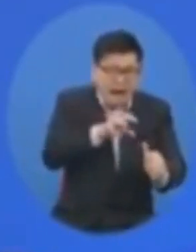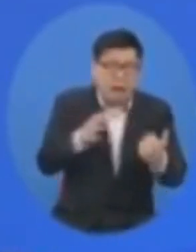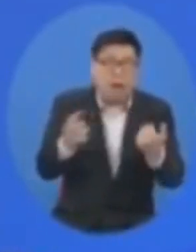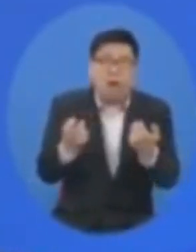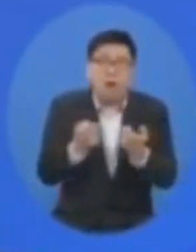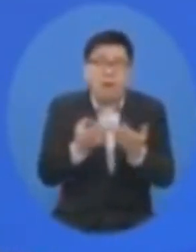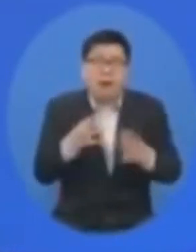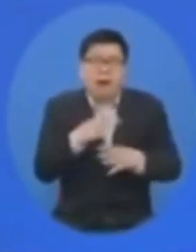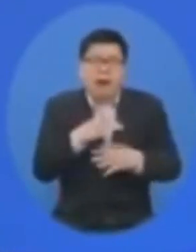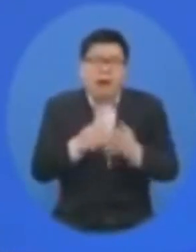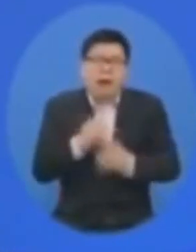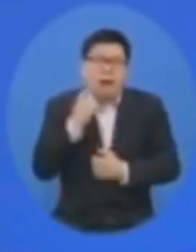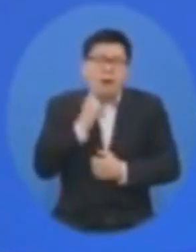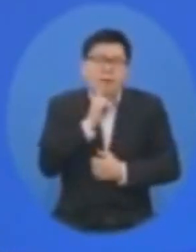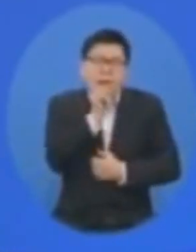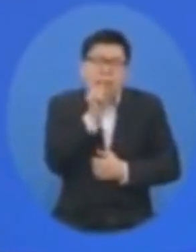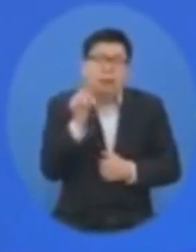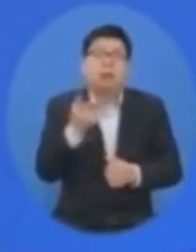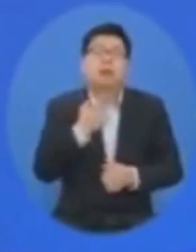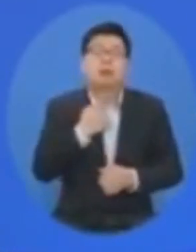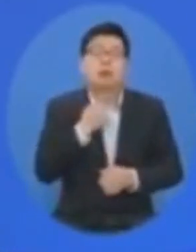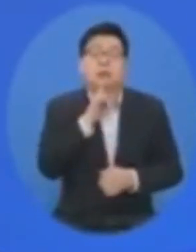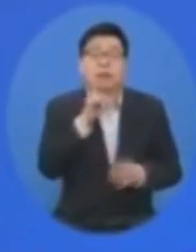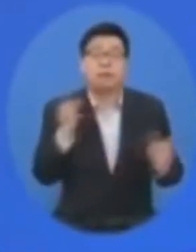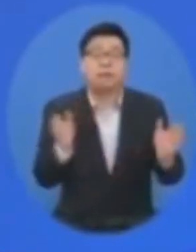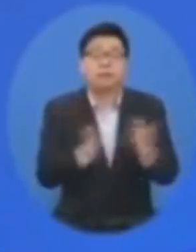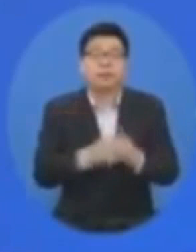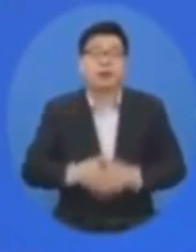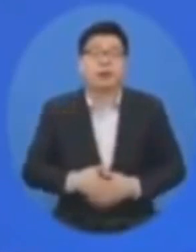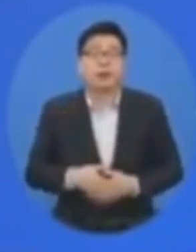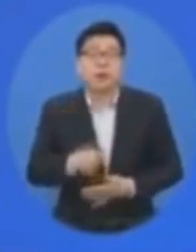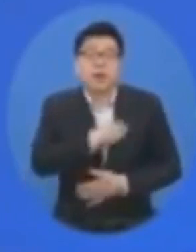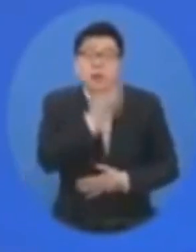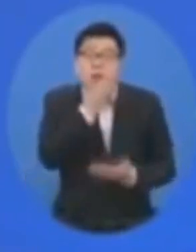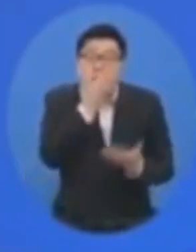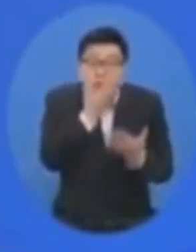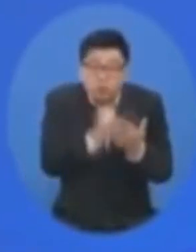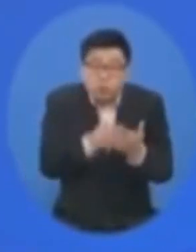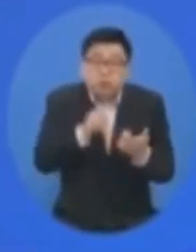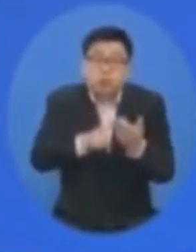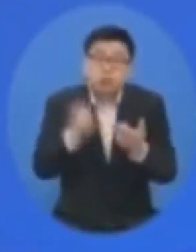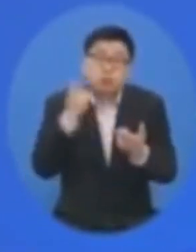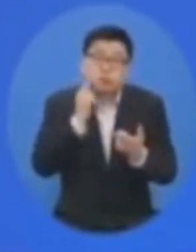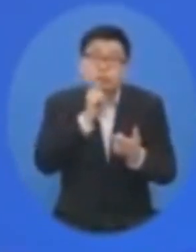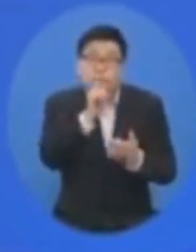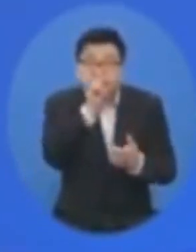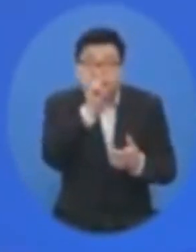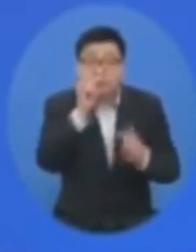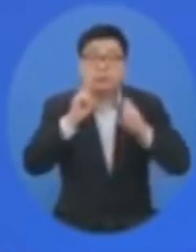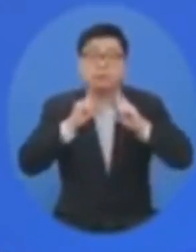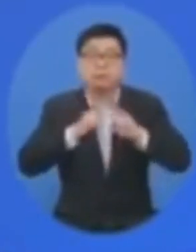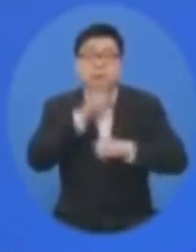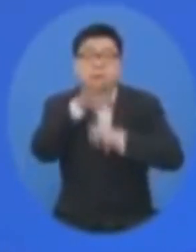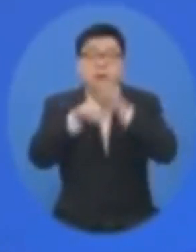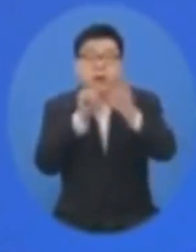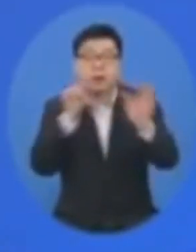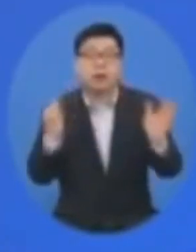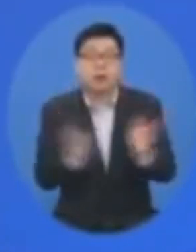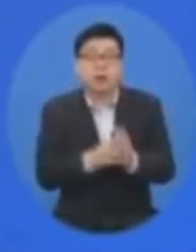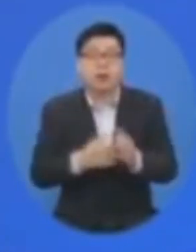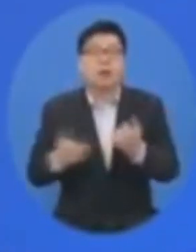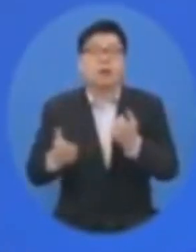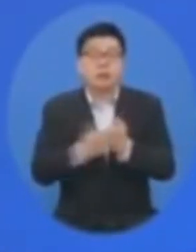부득이하게 거짓말한 부분이 있다. 가장 중요한 부분에 거짓말했다고 실토를 냈습니다. 그렇기 때문에